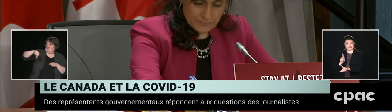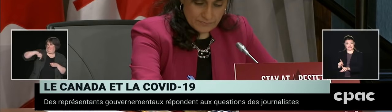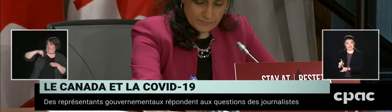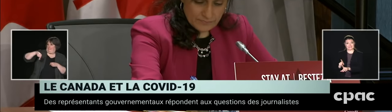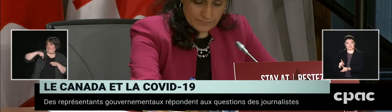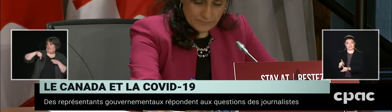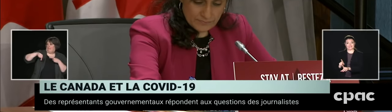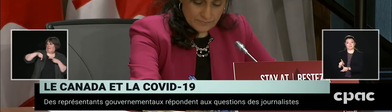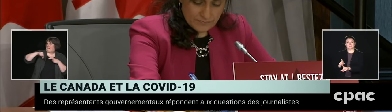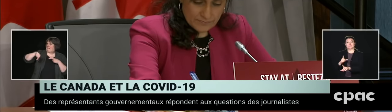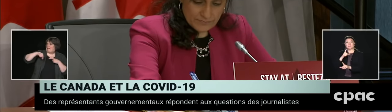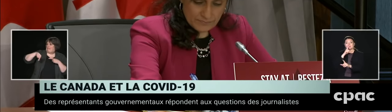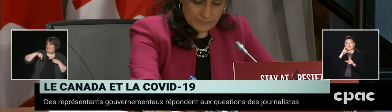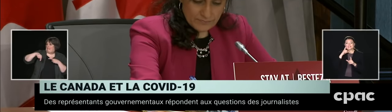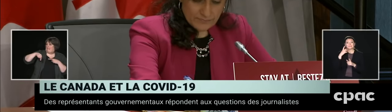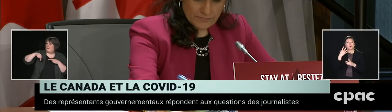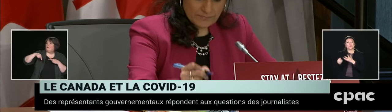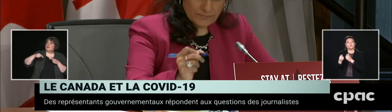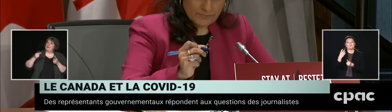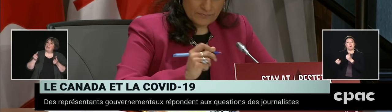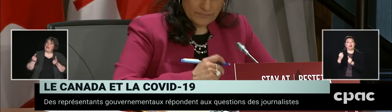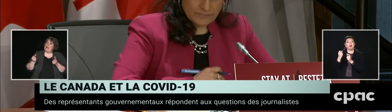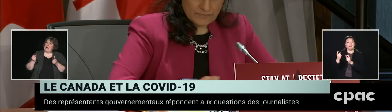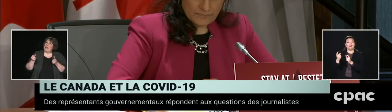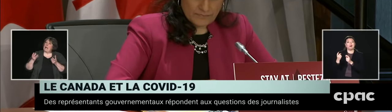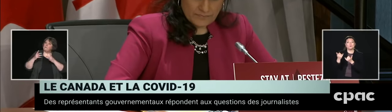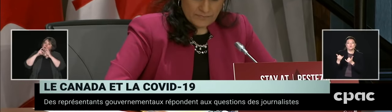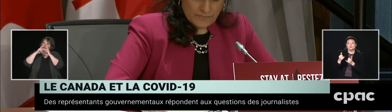en date d'aujourd'hui ou en date d'hier? Merci beaucoup.